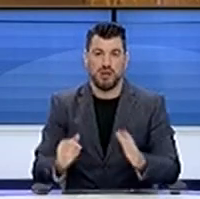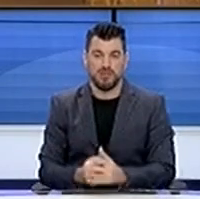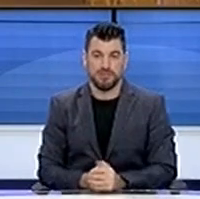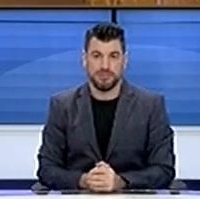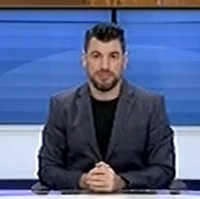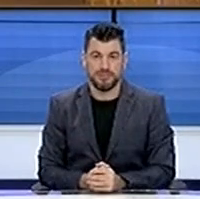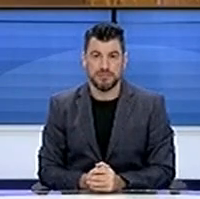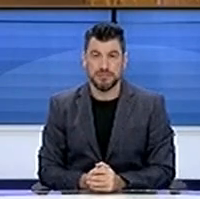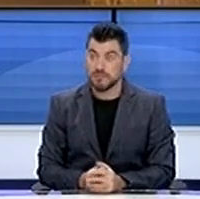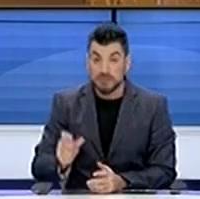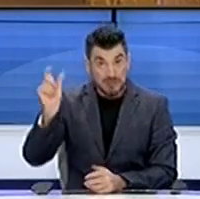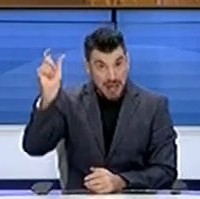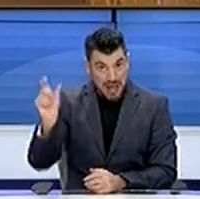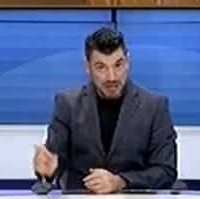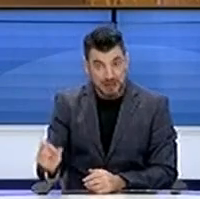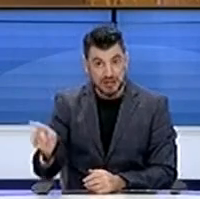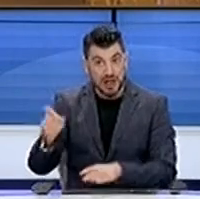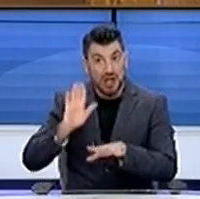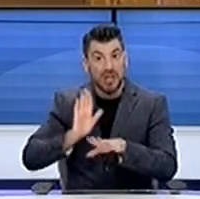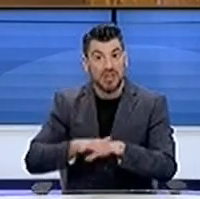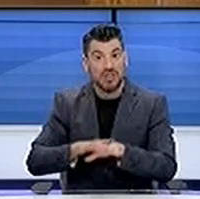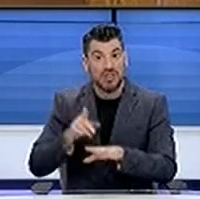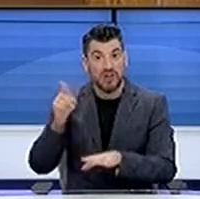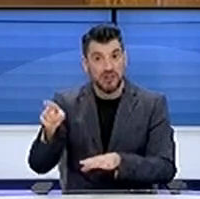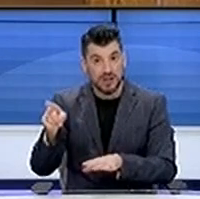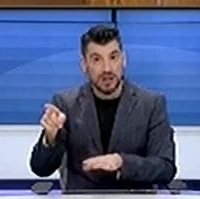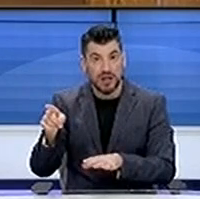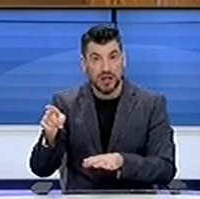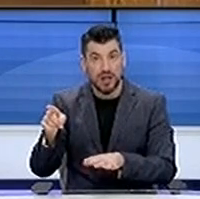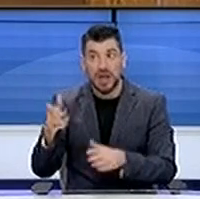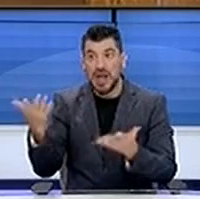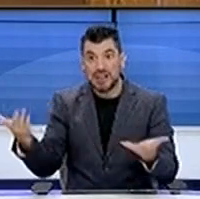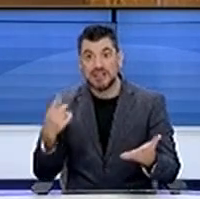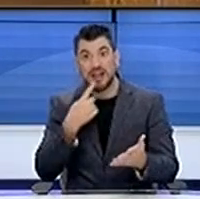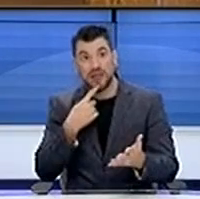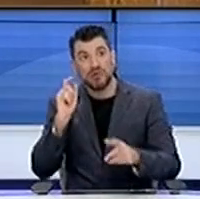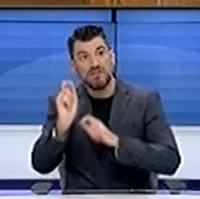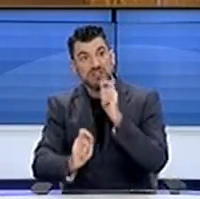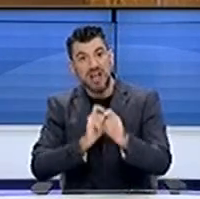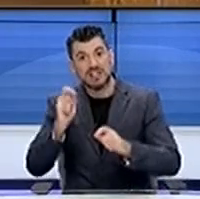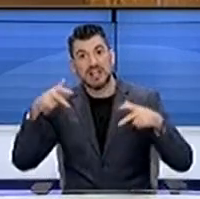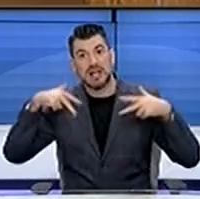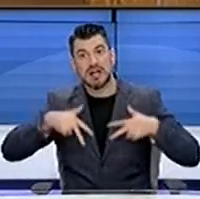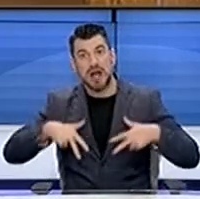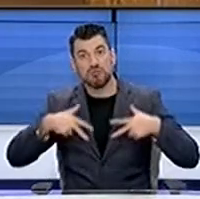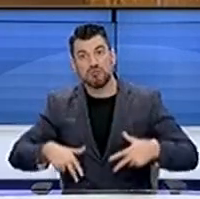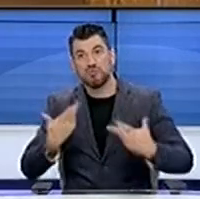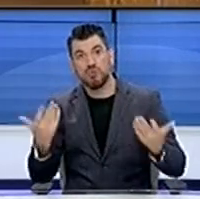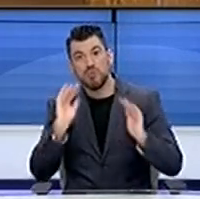δεν είστε ο αυτουργός του πανάκριβου επιτελικού κράτους που το διαφημίζατε ως την επιτομή της σύγχρονης